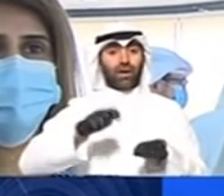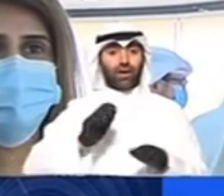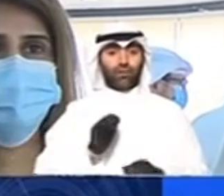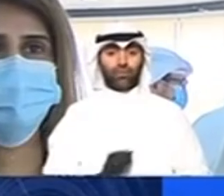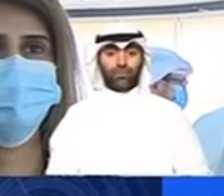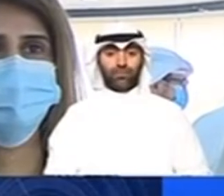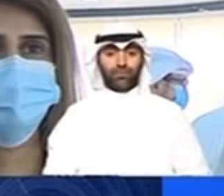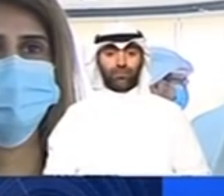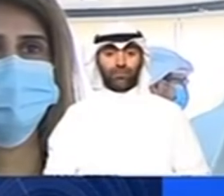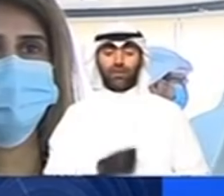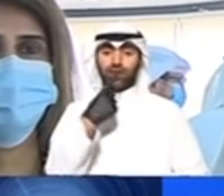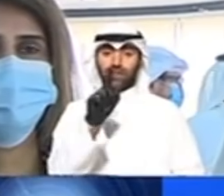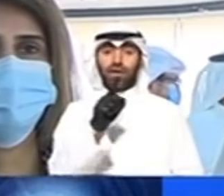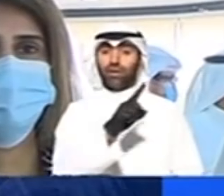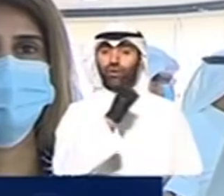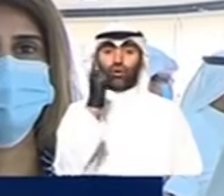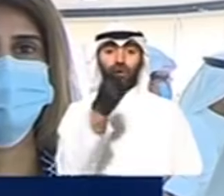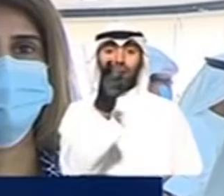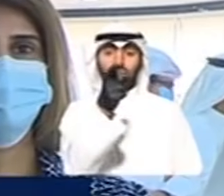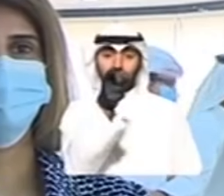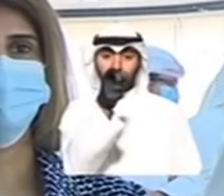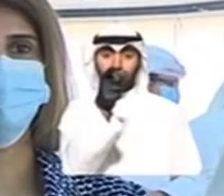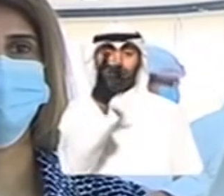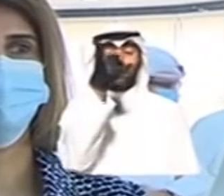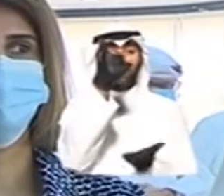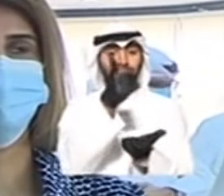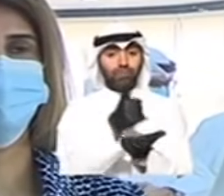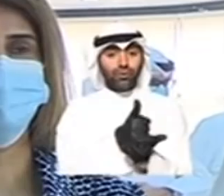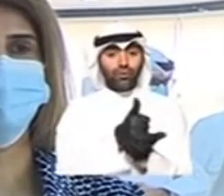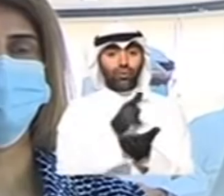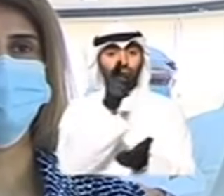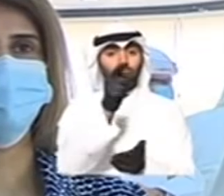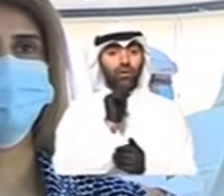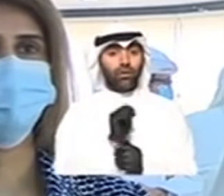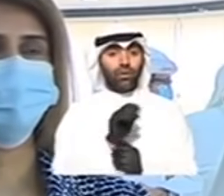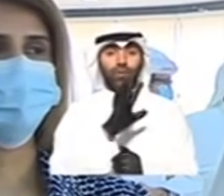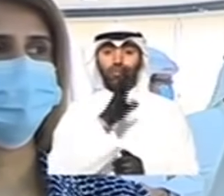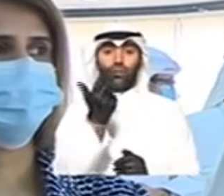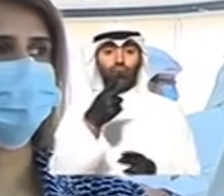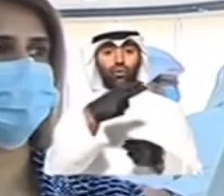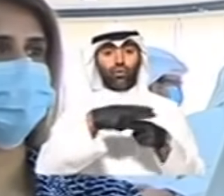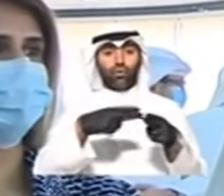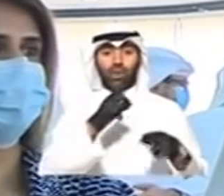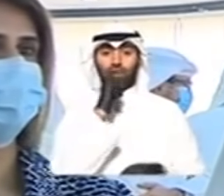عن صحة المجتمع، كلنا مسؤولين عن إن